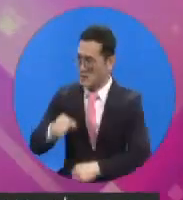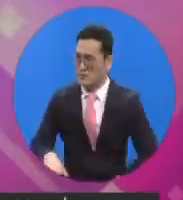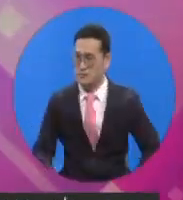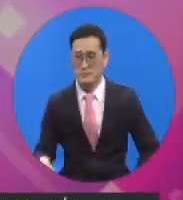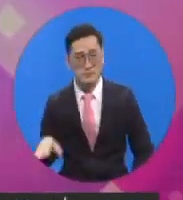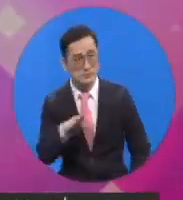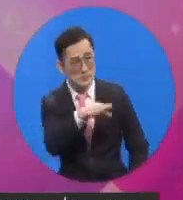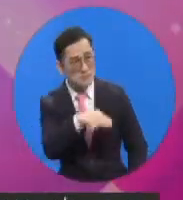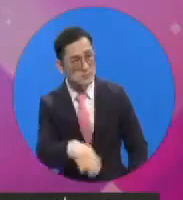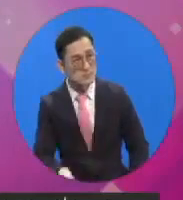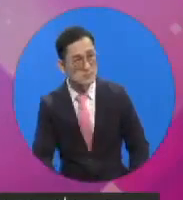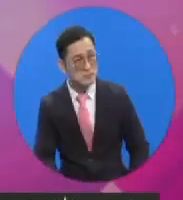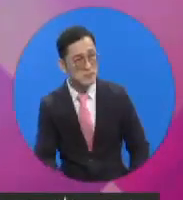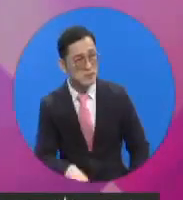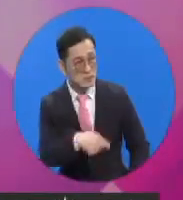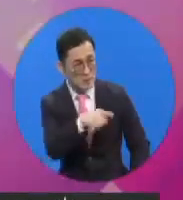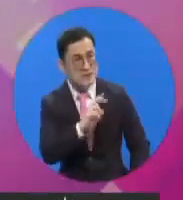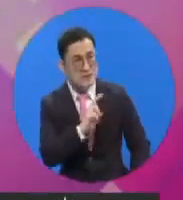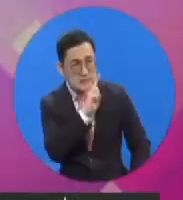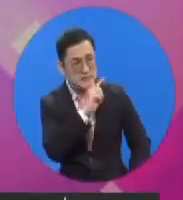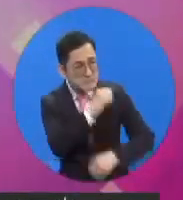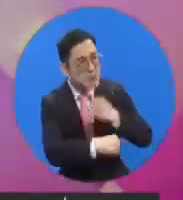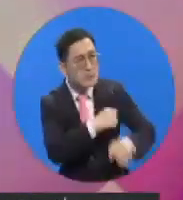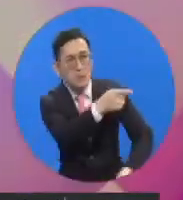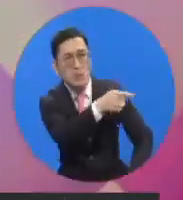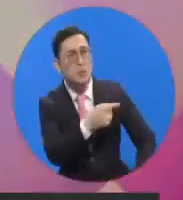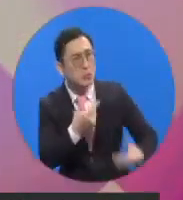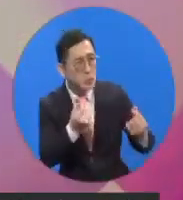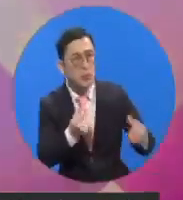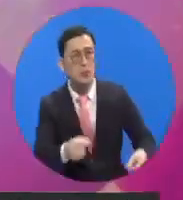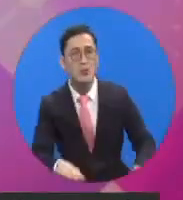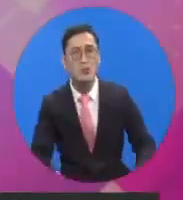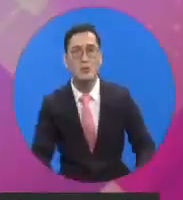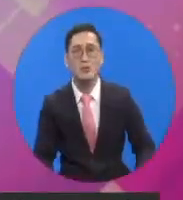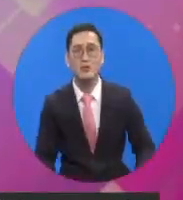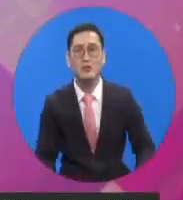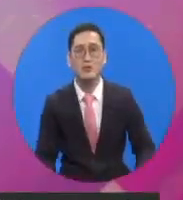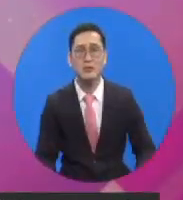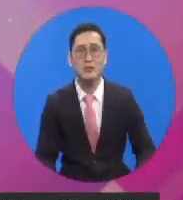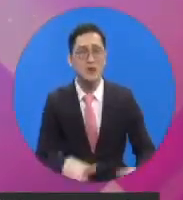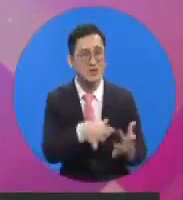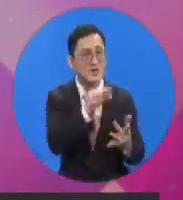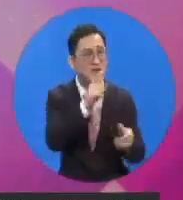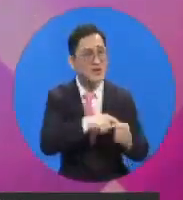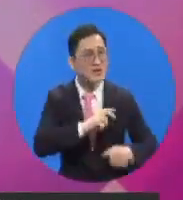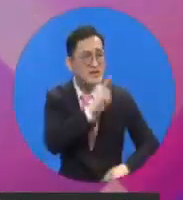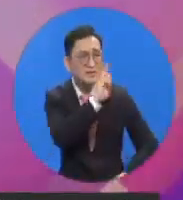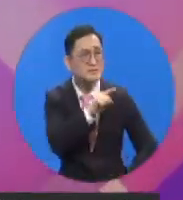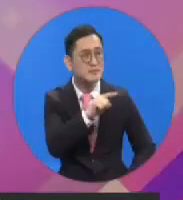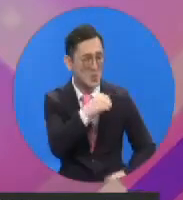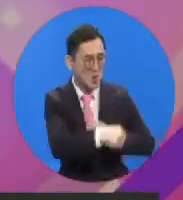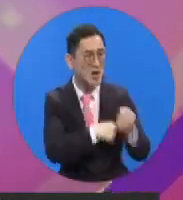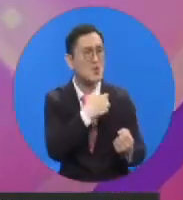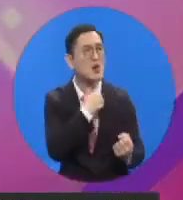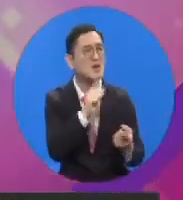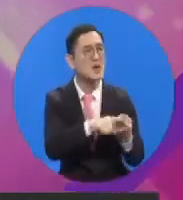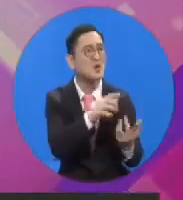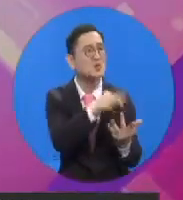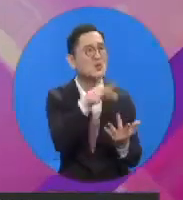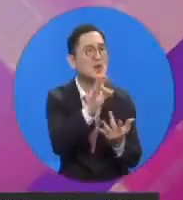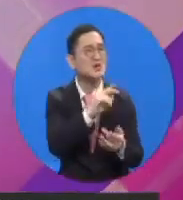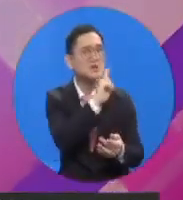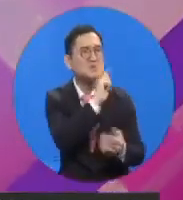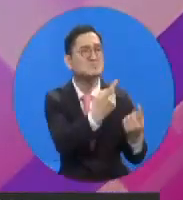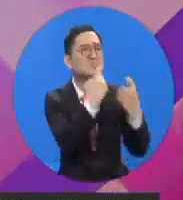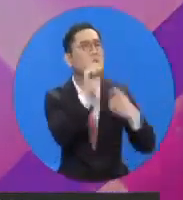의원님이 선택적으로 의심을 하고 있다라고 맞받아친 대목입니다. 여러분은 누구의 말이 더 맞다고 보십니까? 직접 듣고